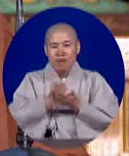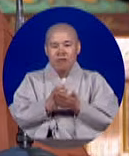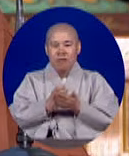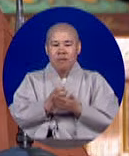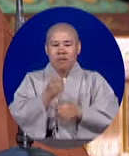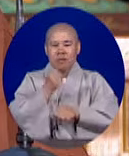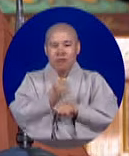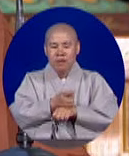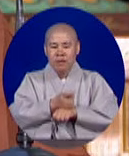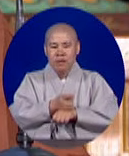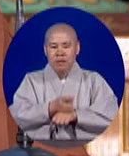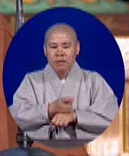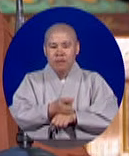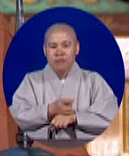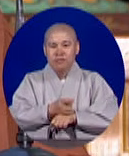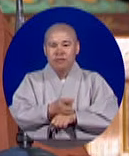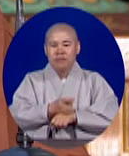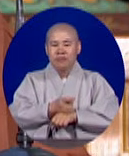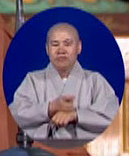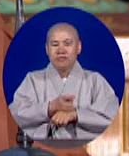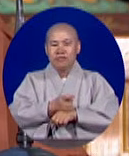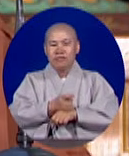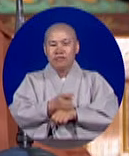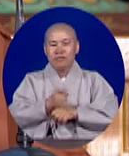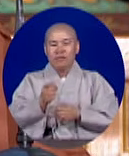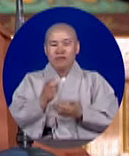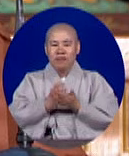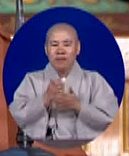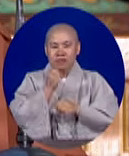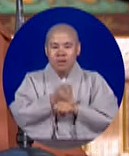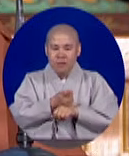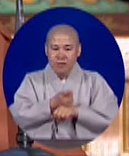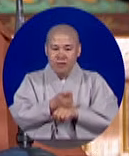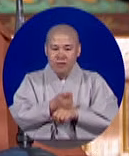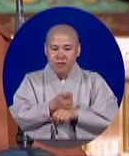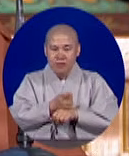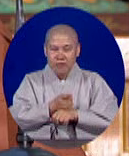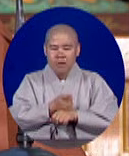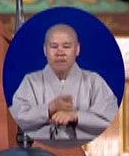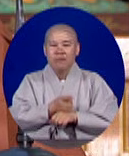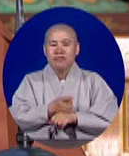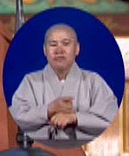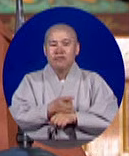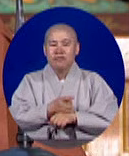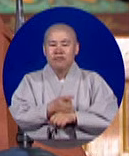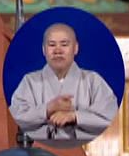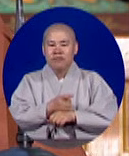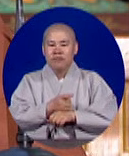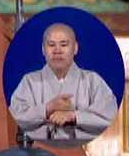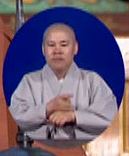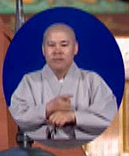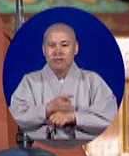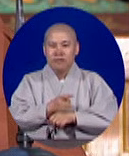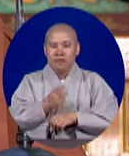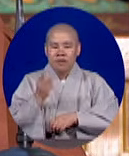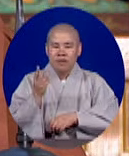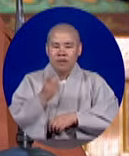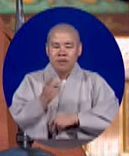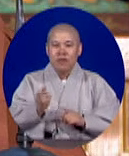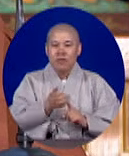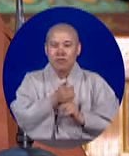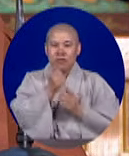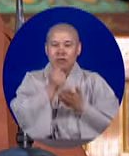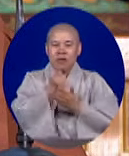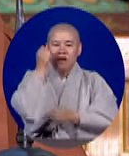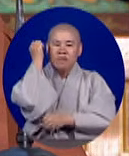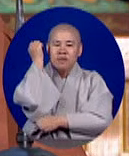법성원용 무이상 원화조동 법성신, 뭐 이 법성이란 말 많잖아요. 법의 본성, 또 부처의